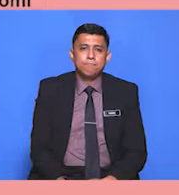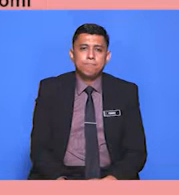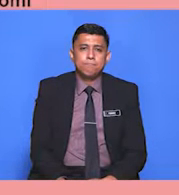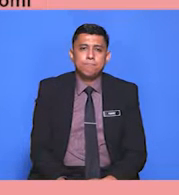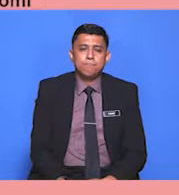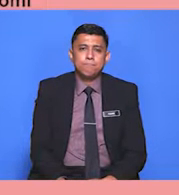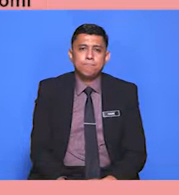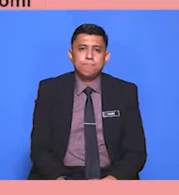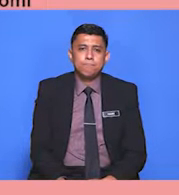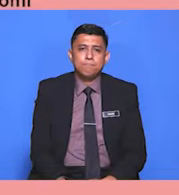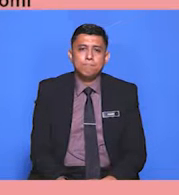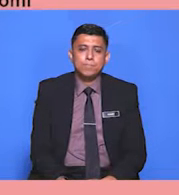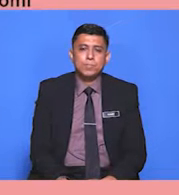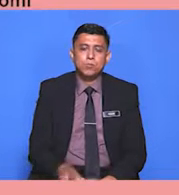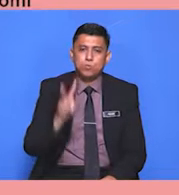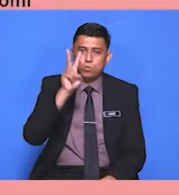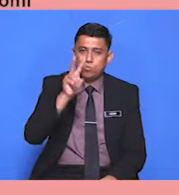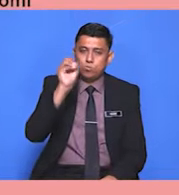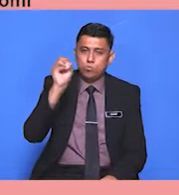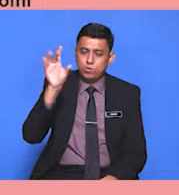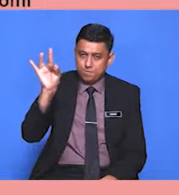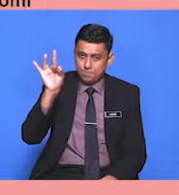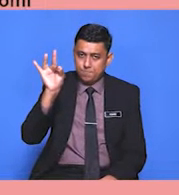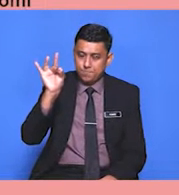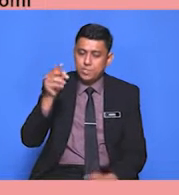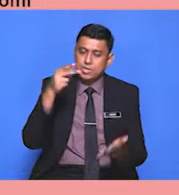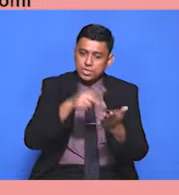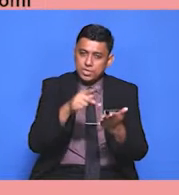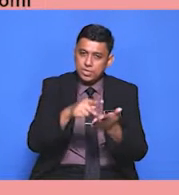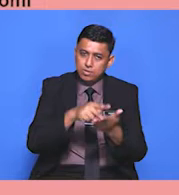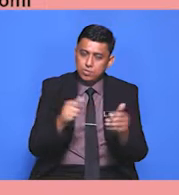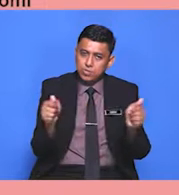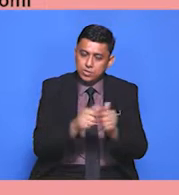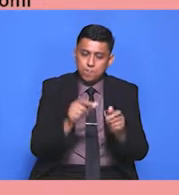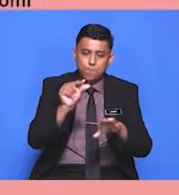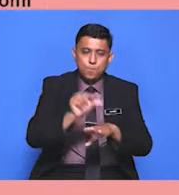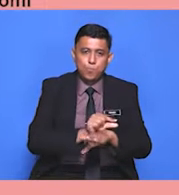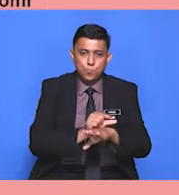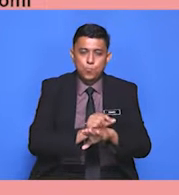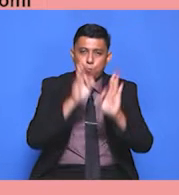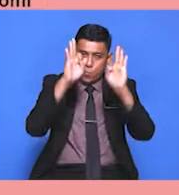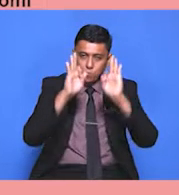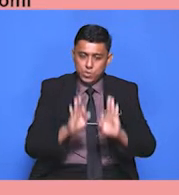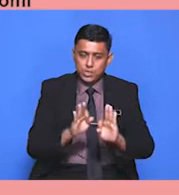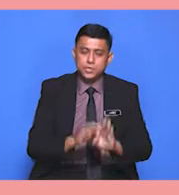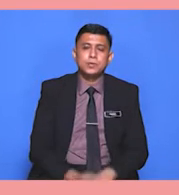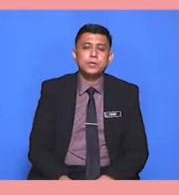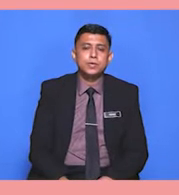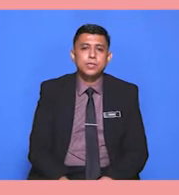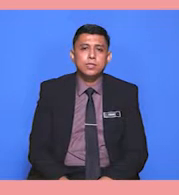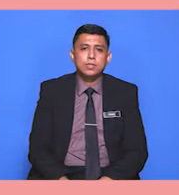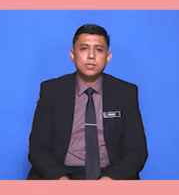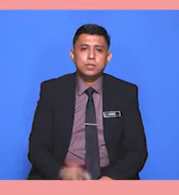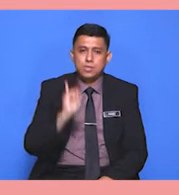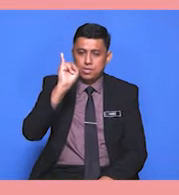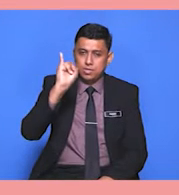Kadar inflasi bagi tahun 2008 dihitung dengan menggunakan formula iaitu